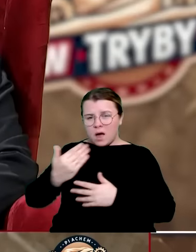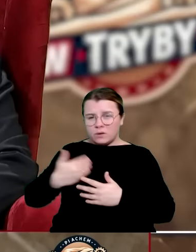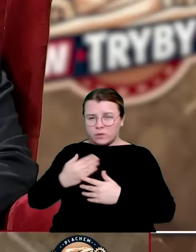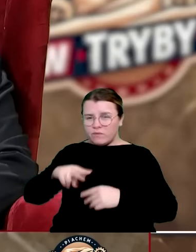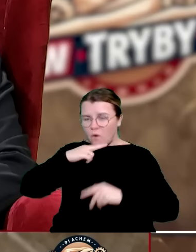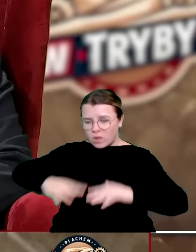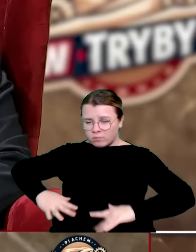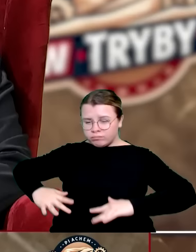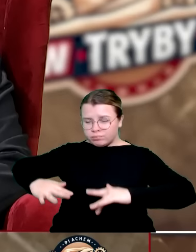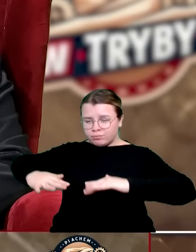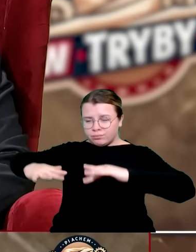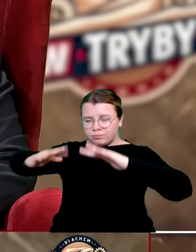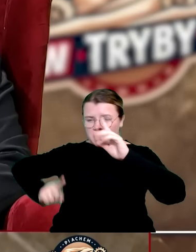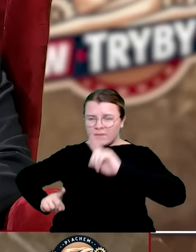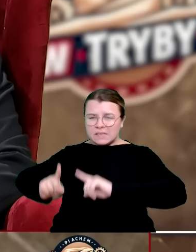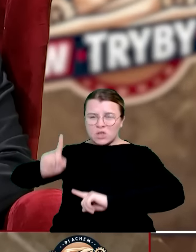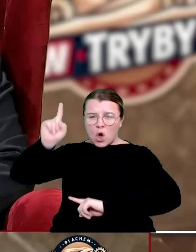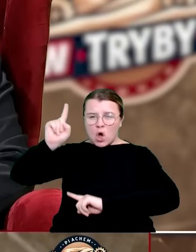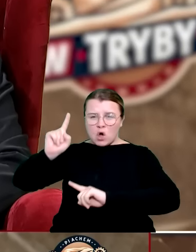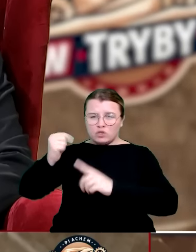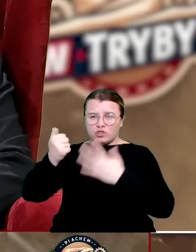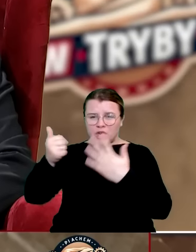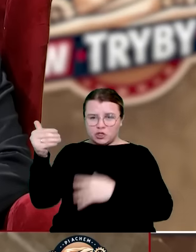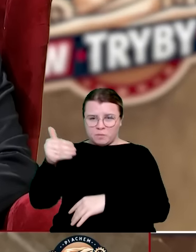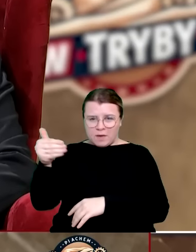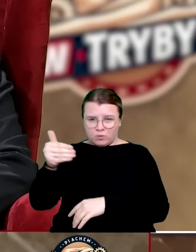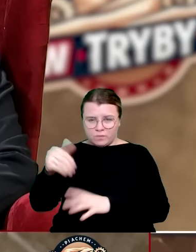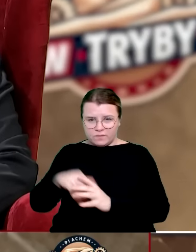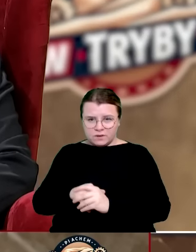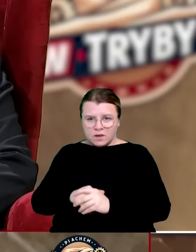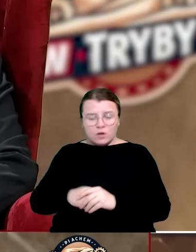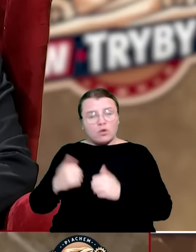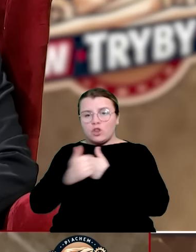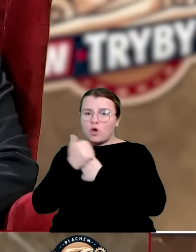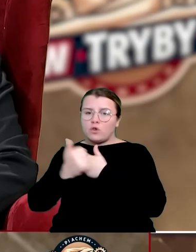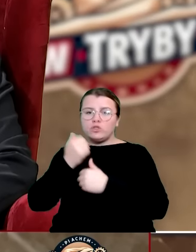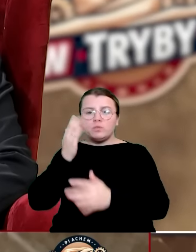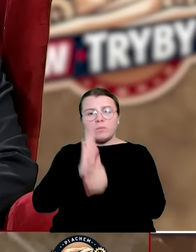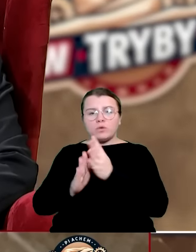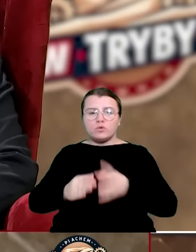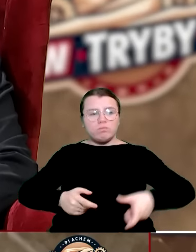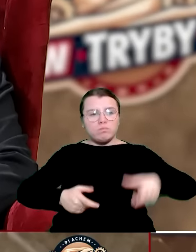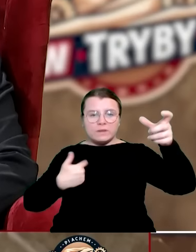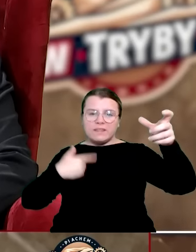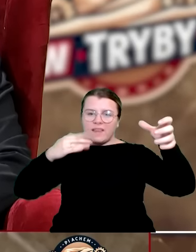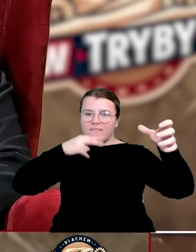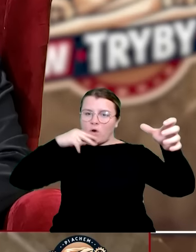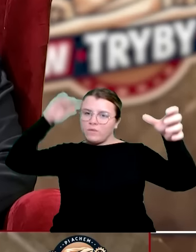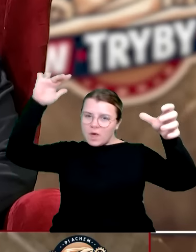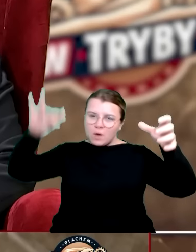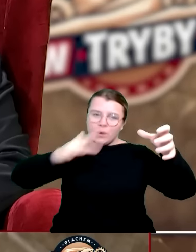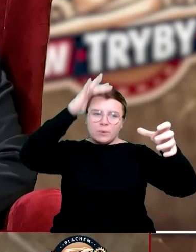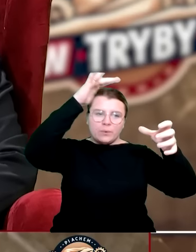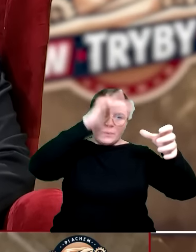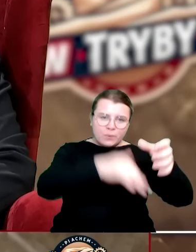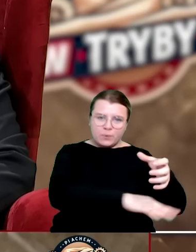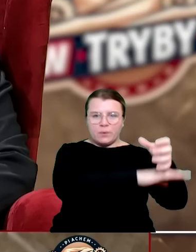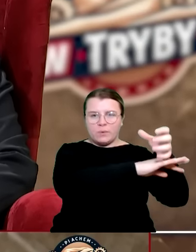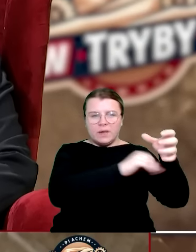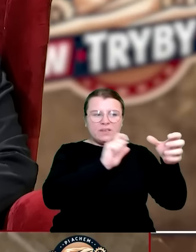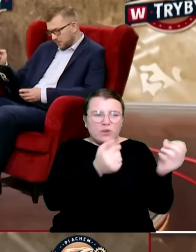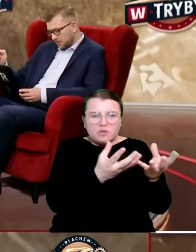wody, która zmiotła niektóre budynki. Nie to, że one są zalane, nie to, że tam zamokło coś, tylko po prostu nie ma tych budynków. Bo to no jak i popatrzcie